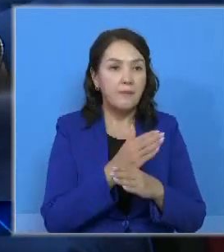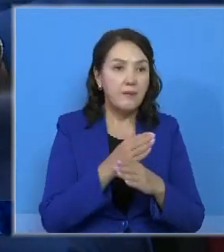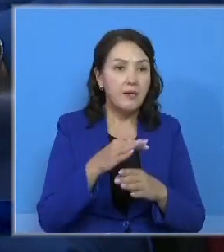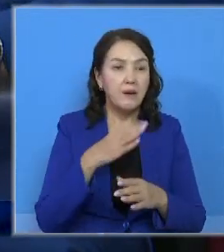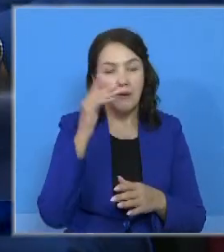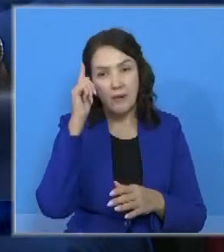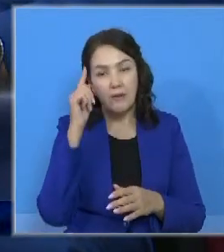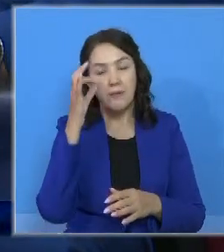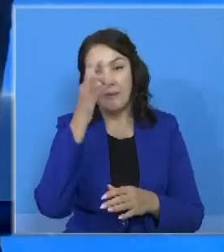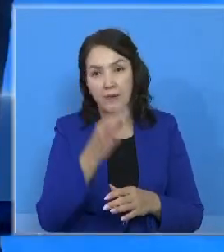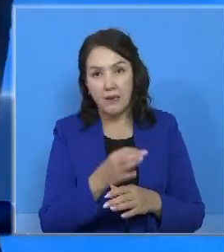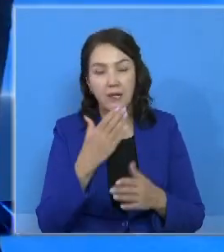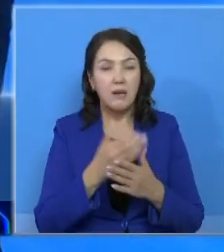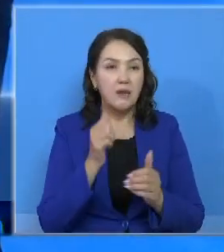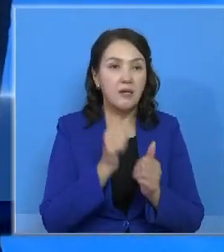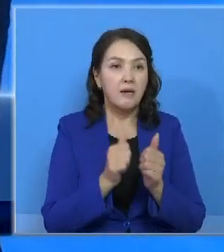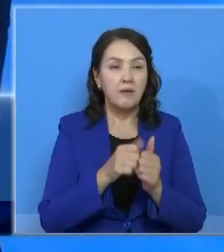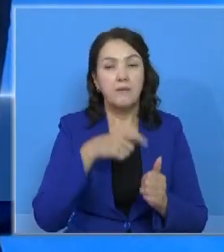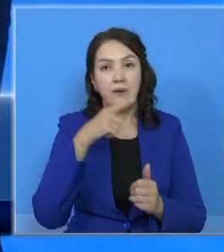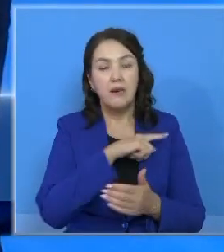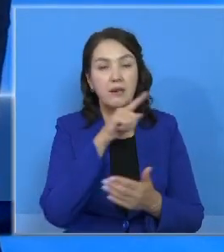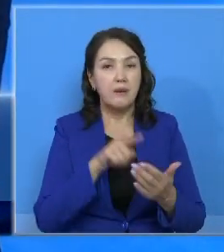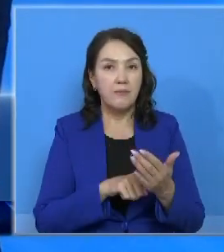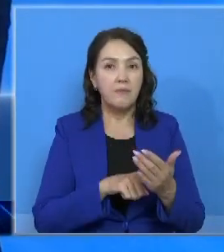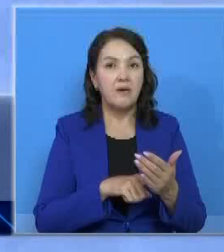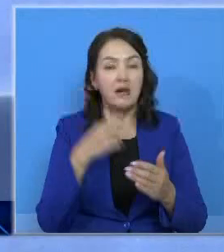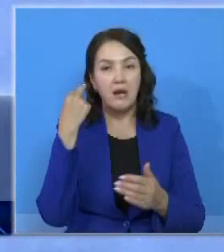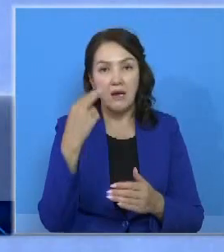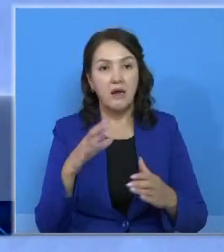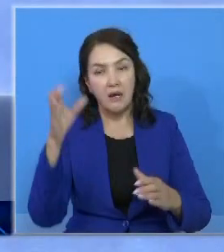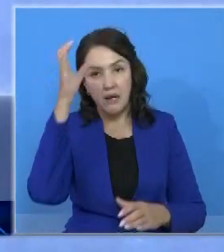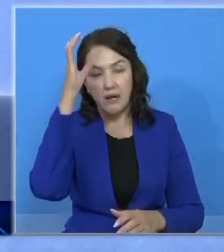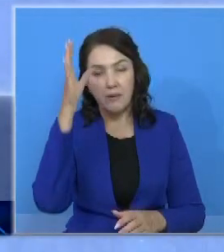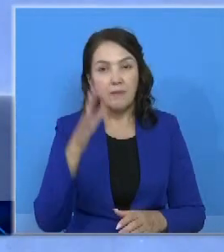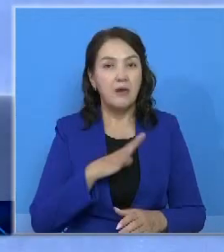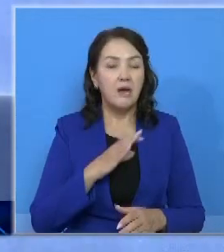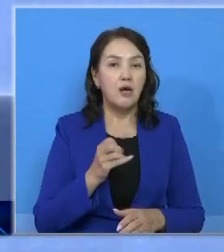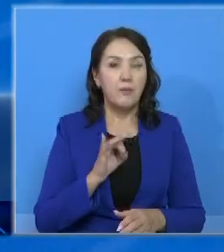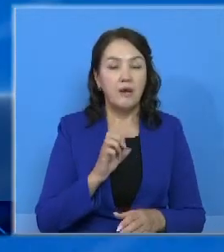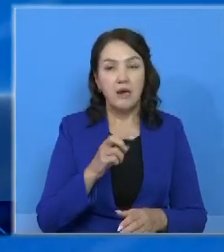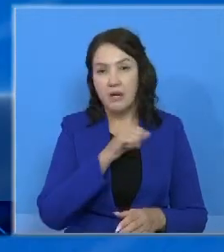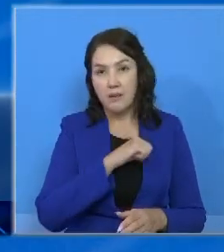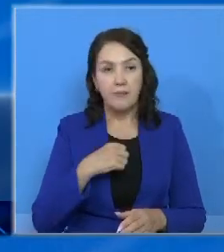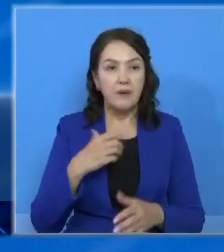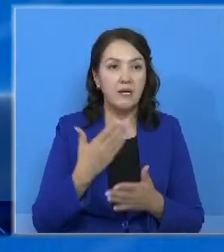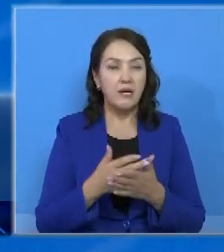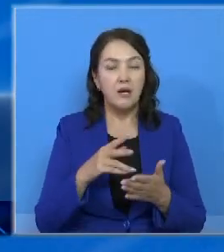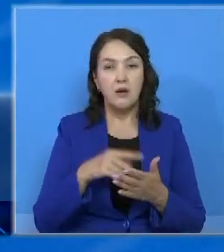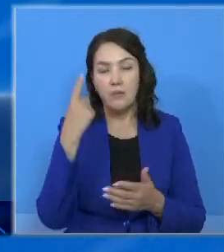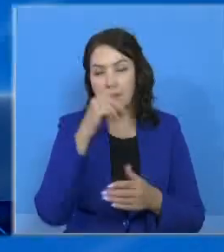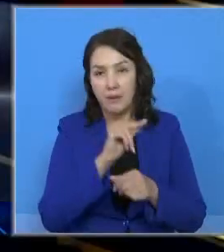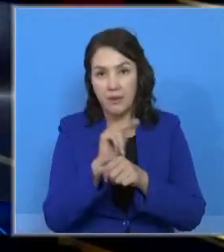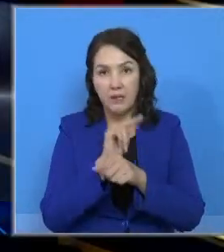своими методиками и наработками. В частности, обсуждались вопросы обеспечения качественного образования, академической самостоятельности, дуального